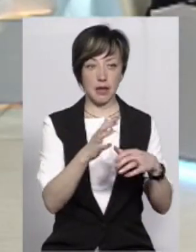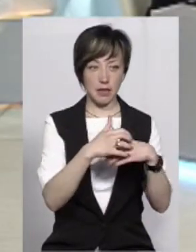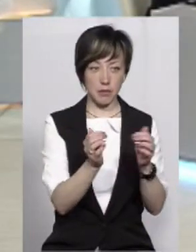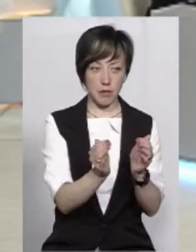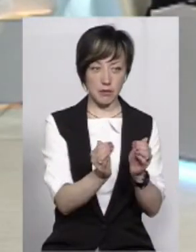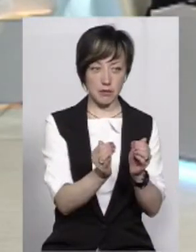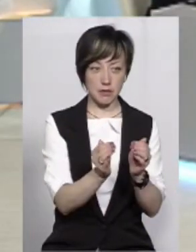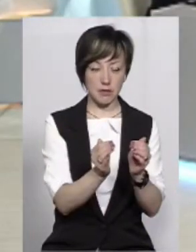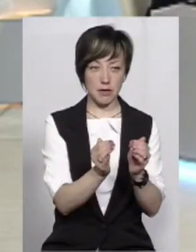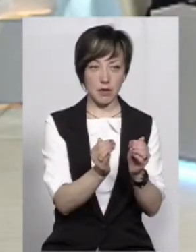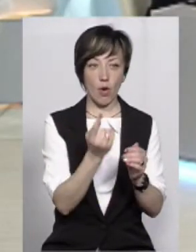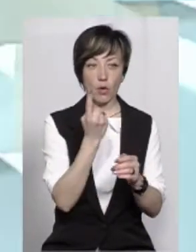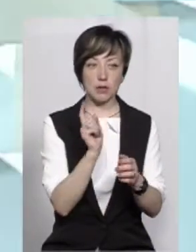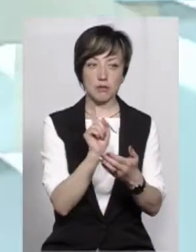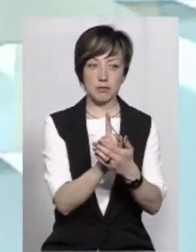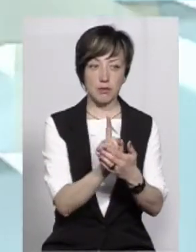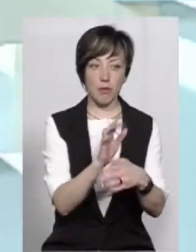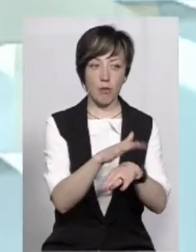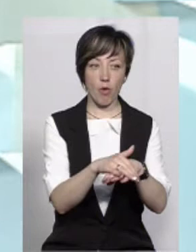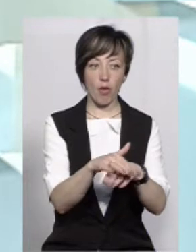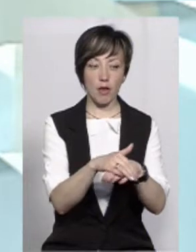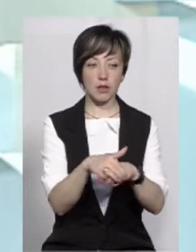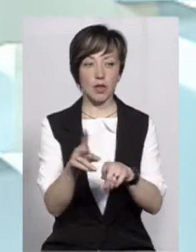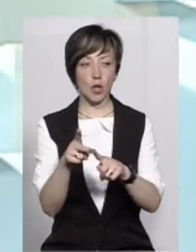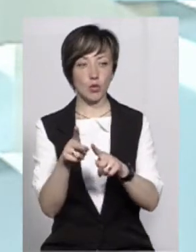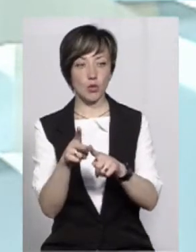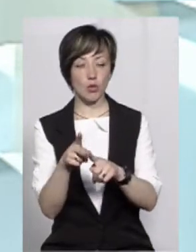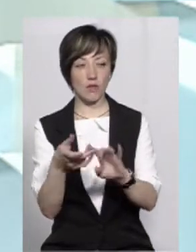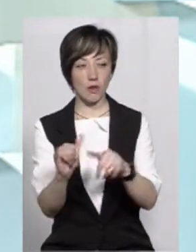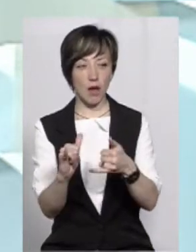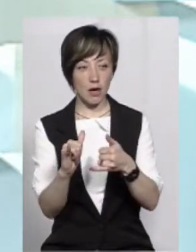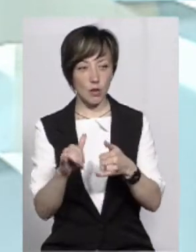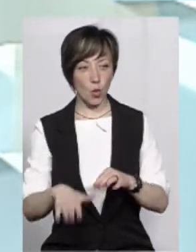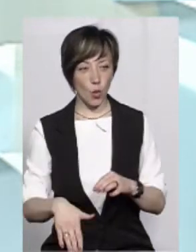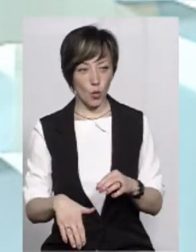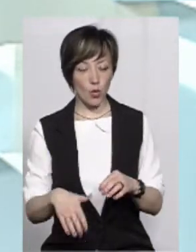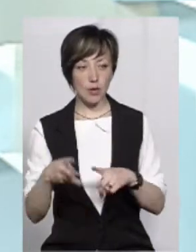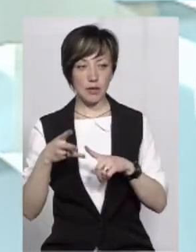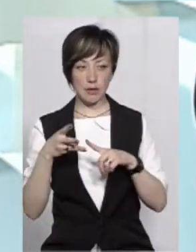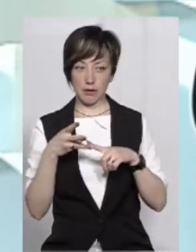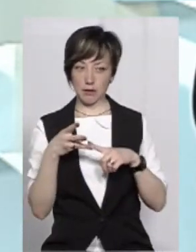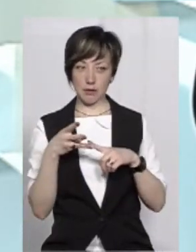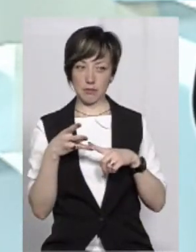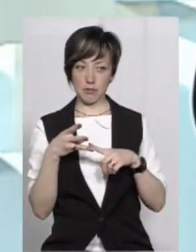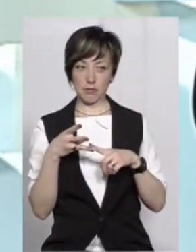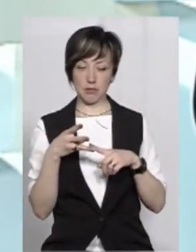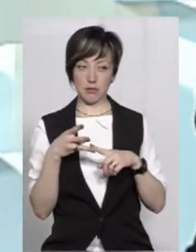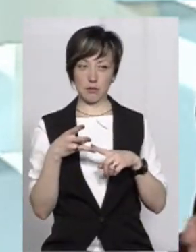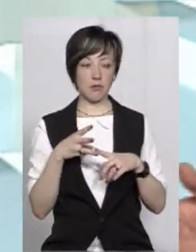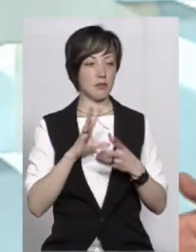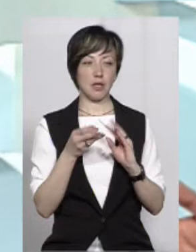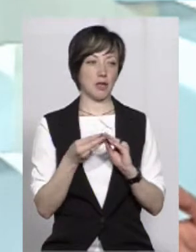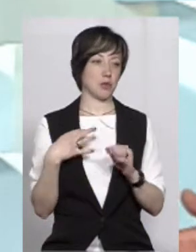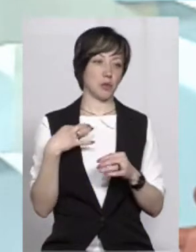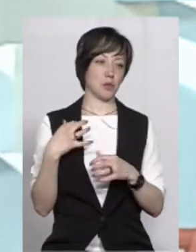котенятко маленьке. От один підійде погладе, другий вдари ногою, третій